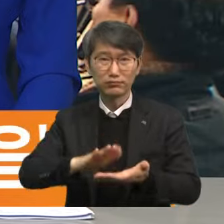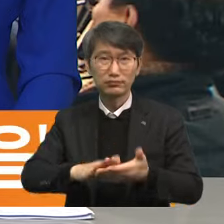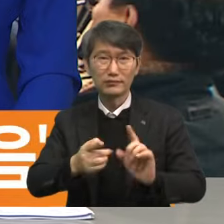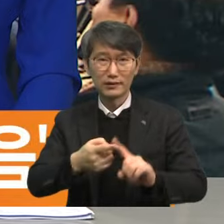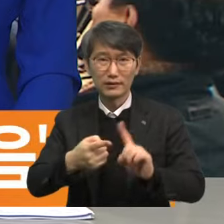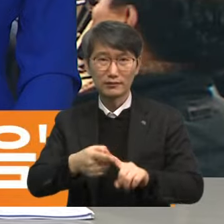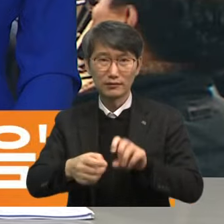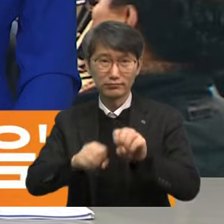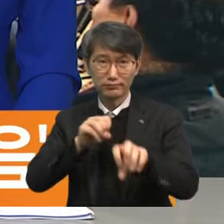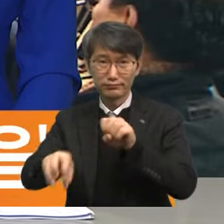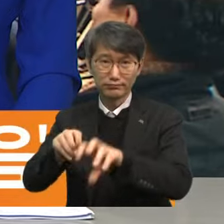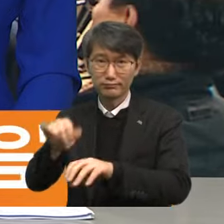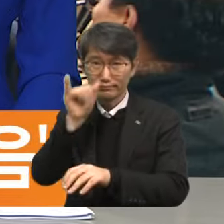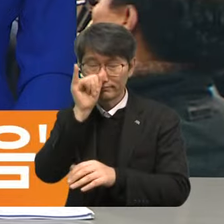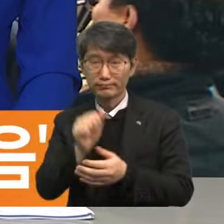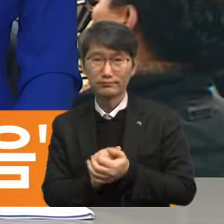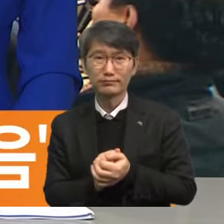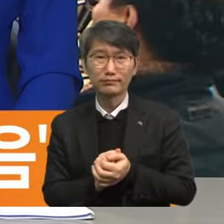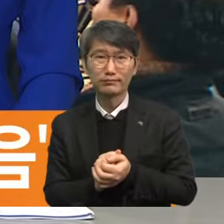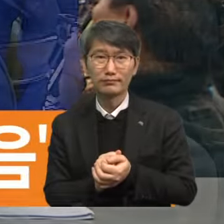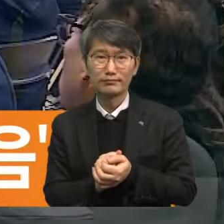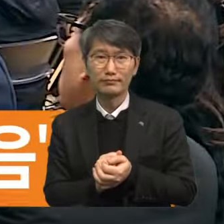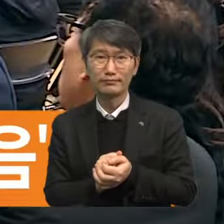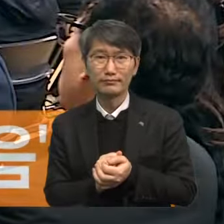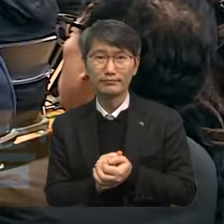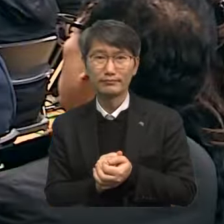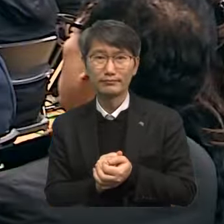사업들이 거론됐습니다. 유승환 기자입니다.